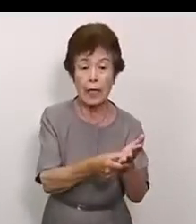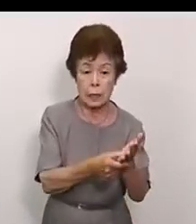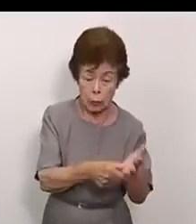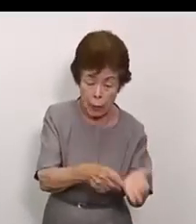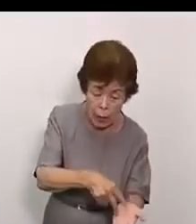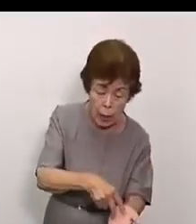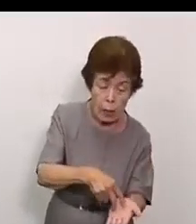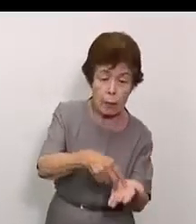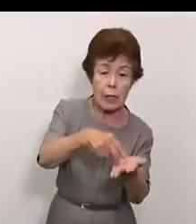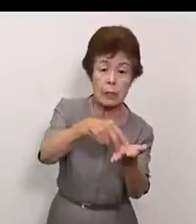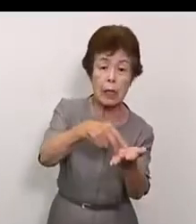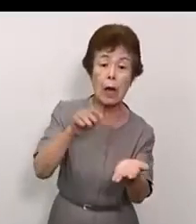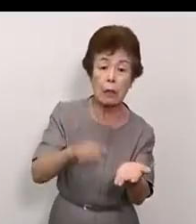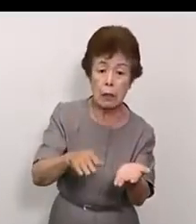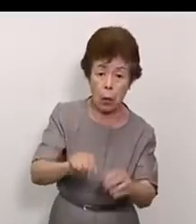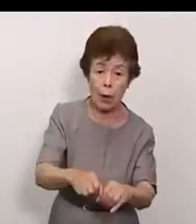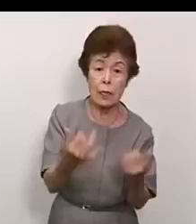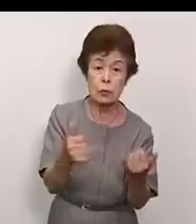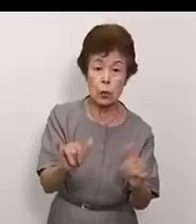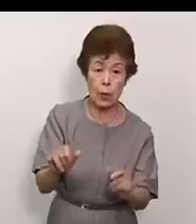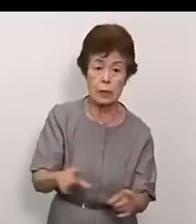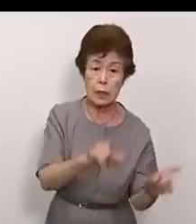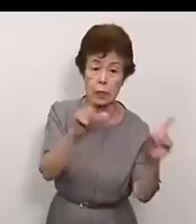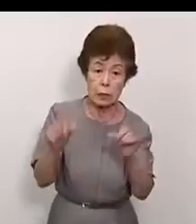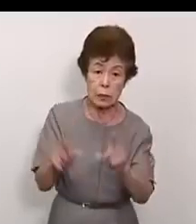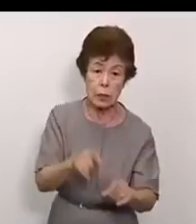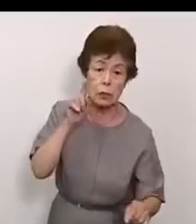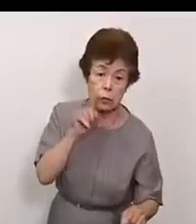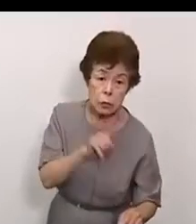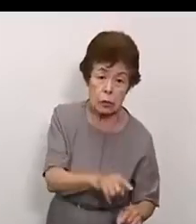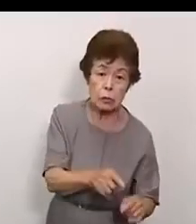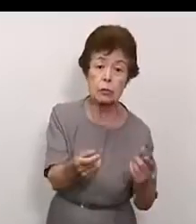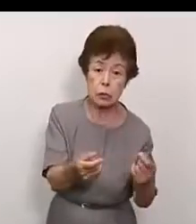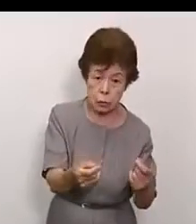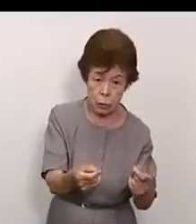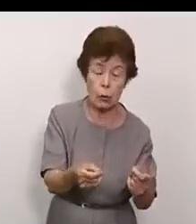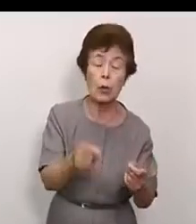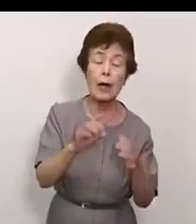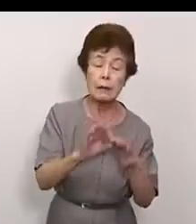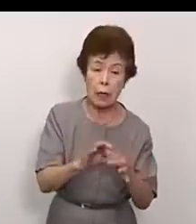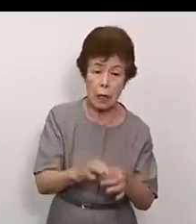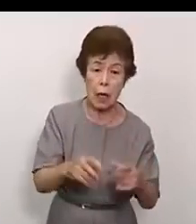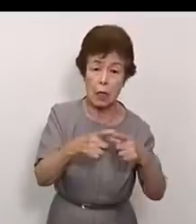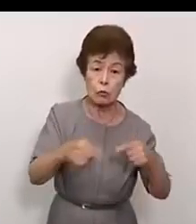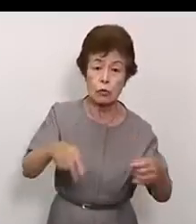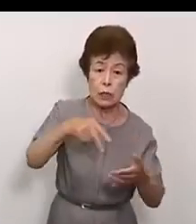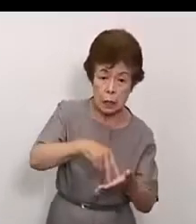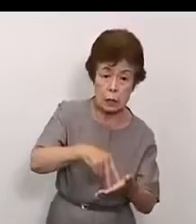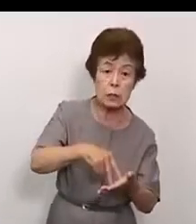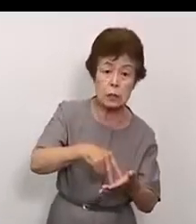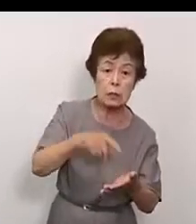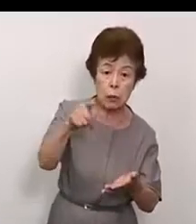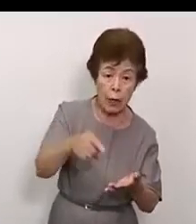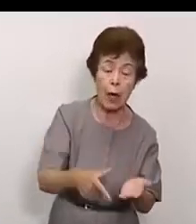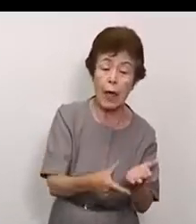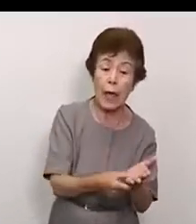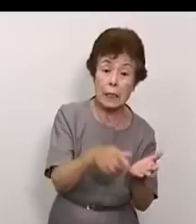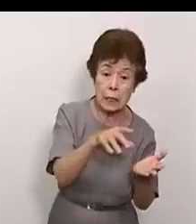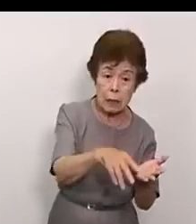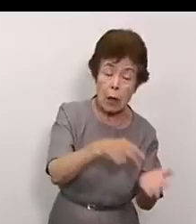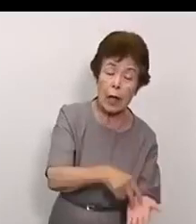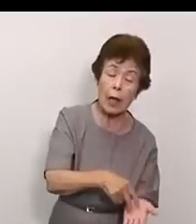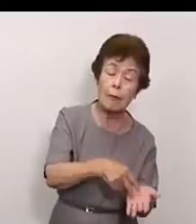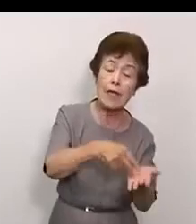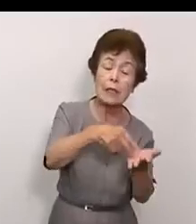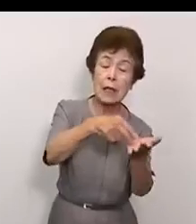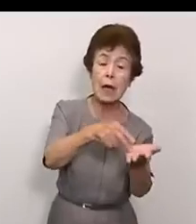った方が障害者は生活しやすいですね。だけど、そういうことで国立では働きかけて、駅でも